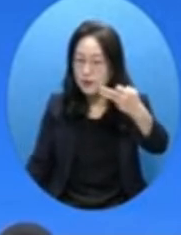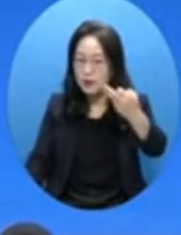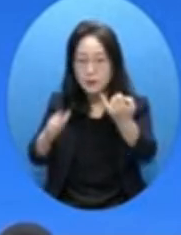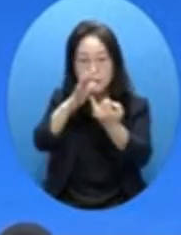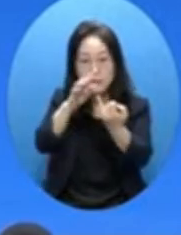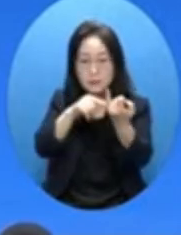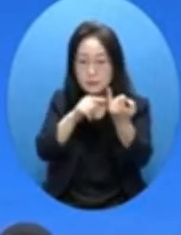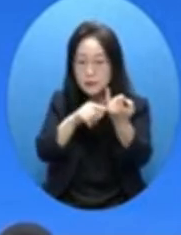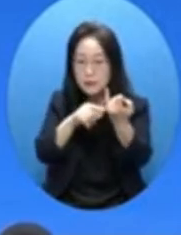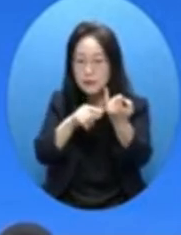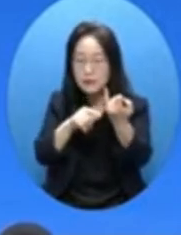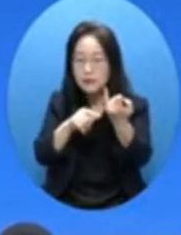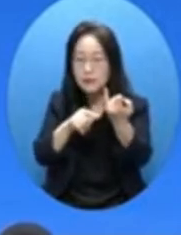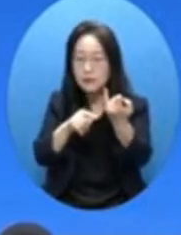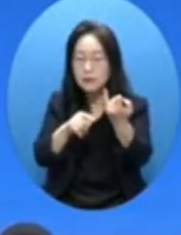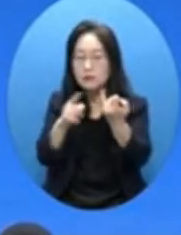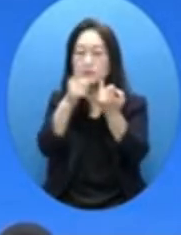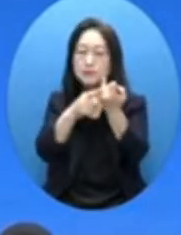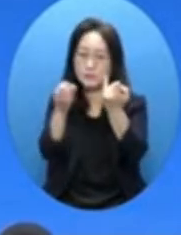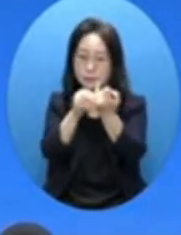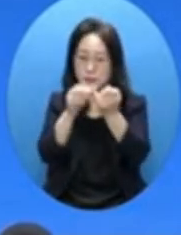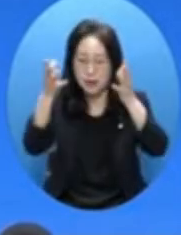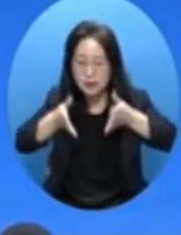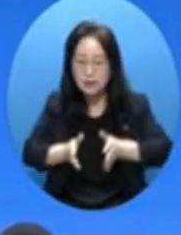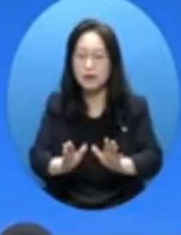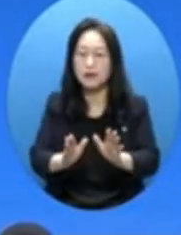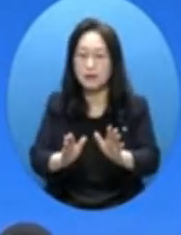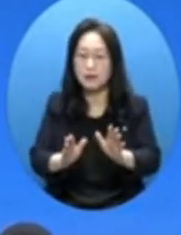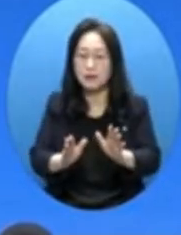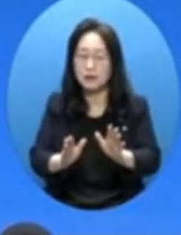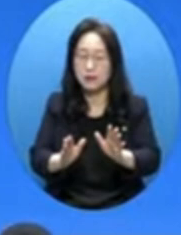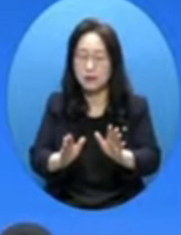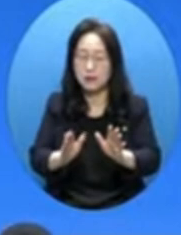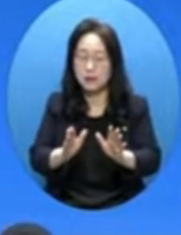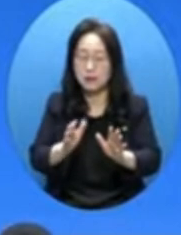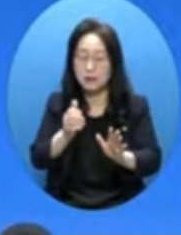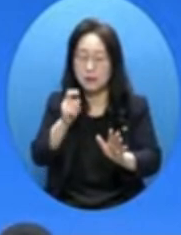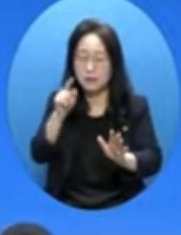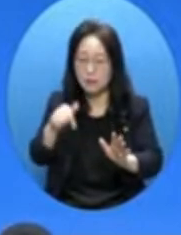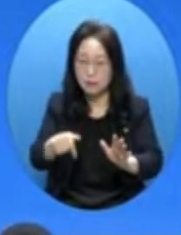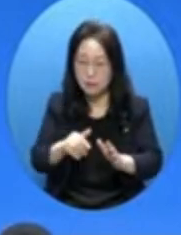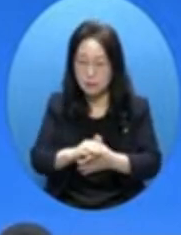되면 여자아이들이 임신하고 아이를 낳는다고 하니까